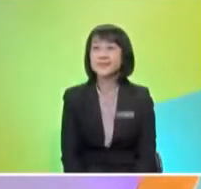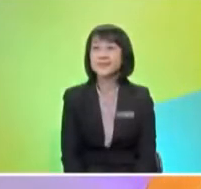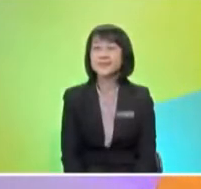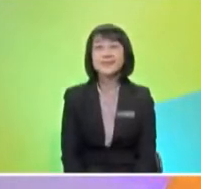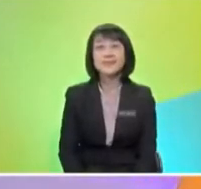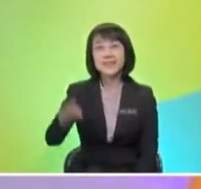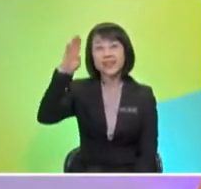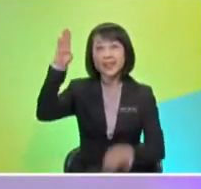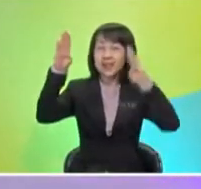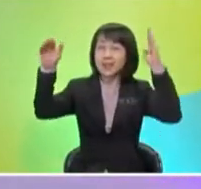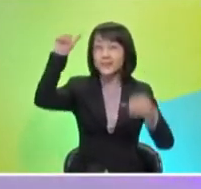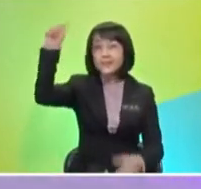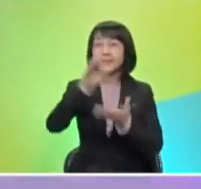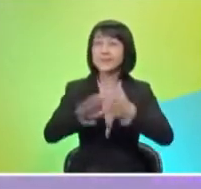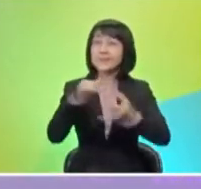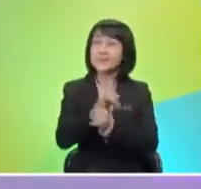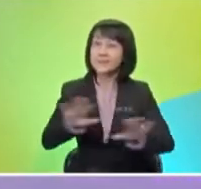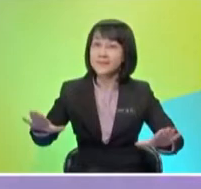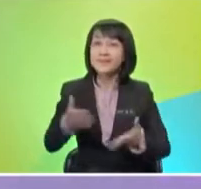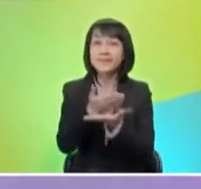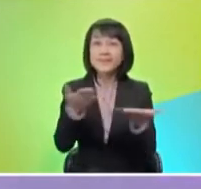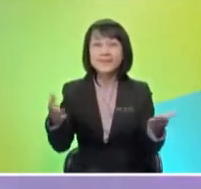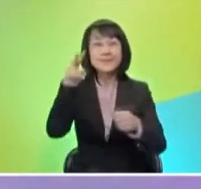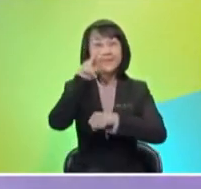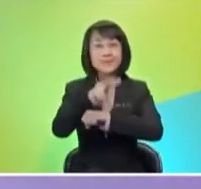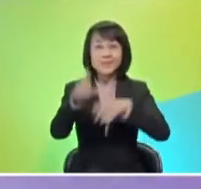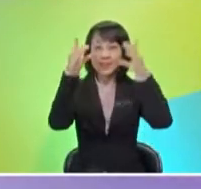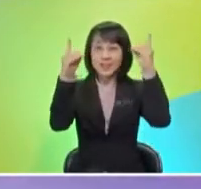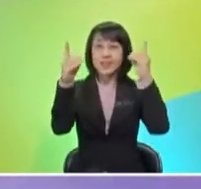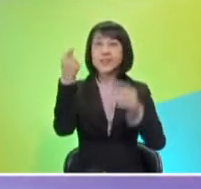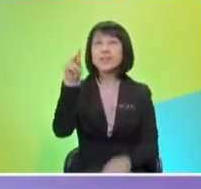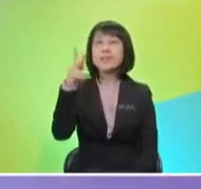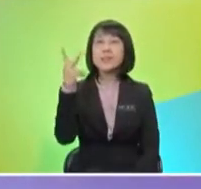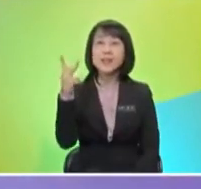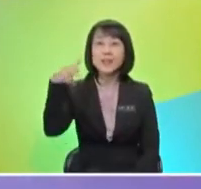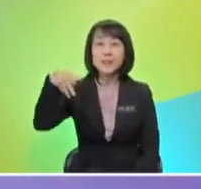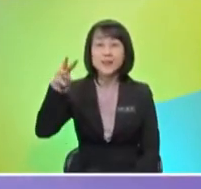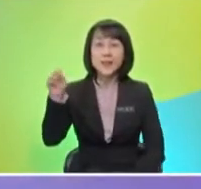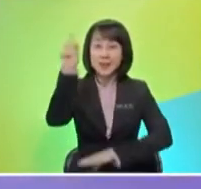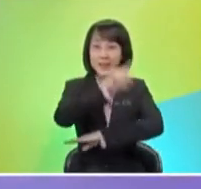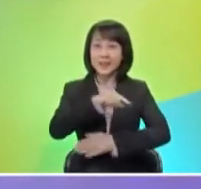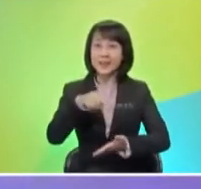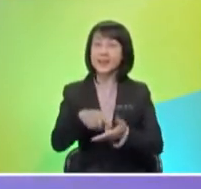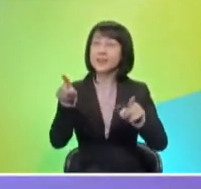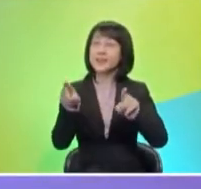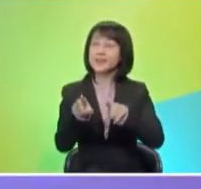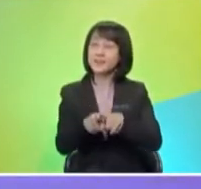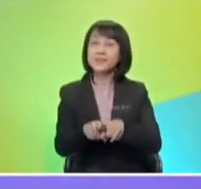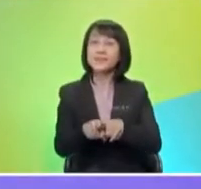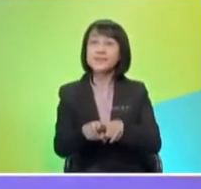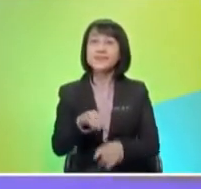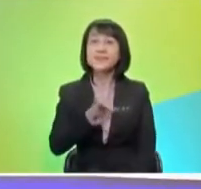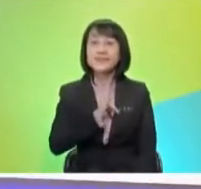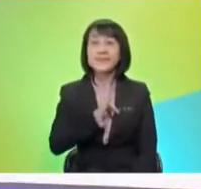Hai assalamualaikum Salam sejahtera anda sudah menyaksikan Didik Tiwi KPM hari ini bersama-sama dengan serial selaku pengacara Anda